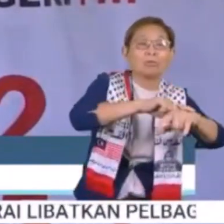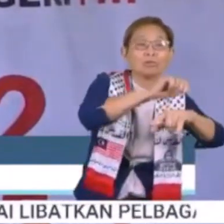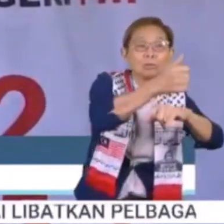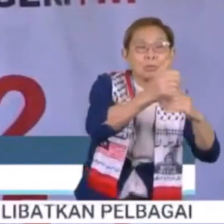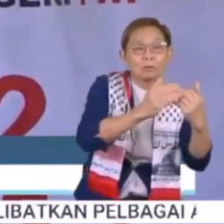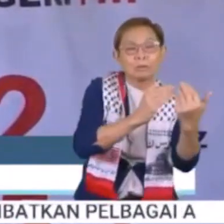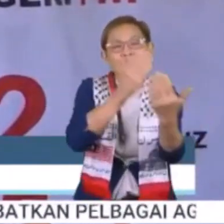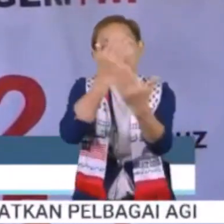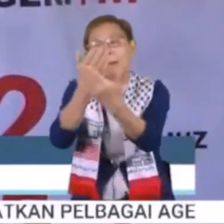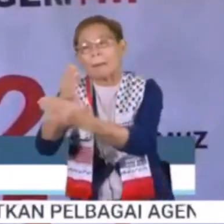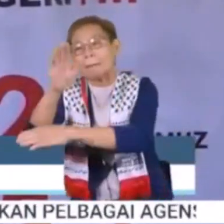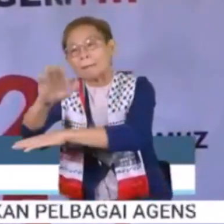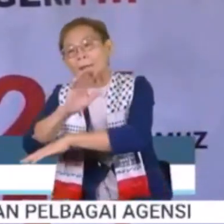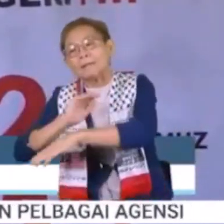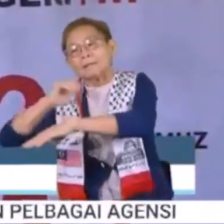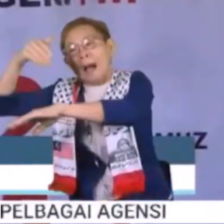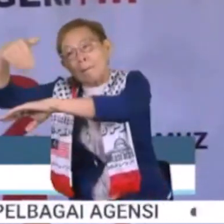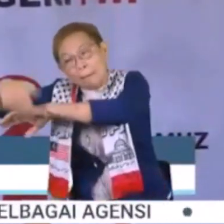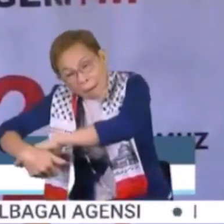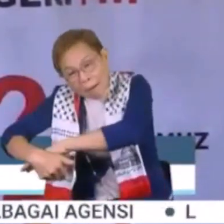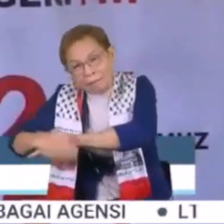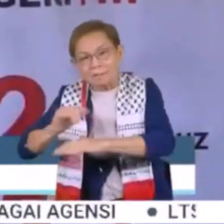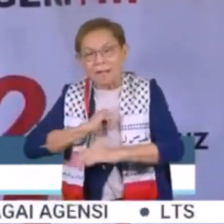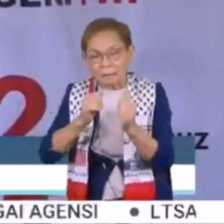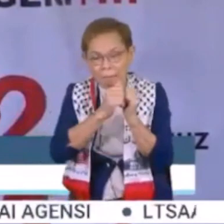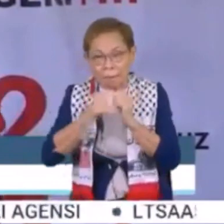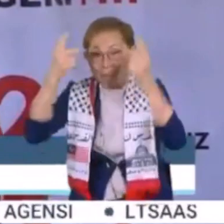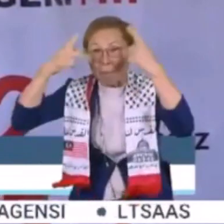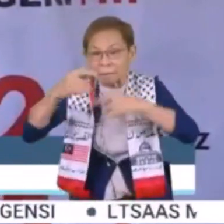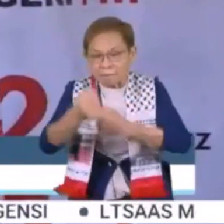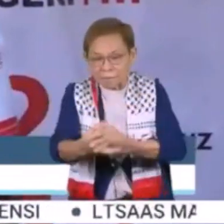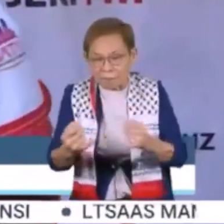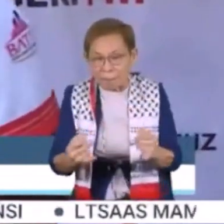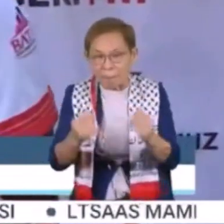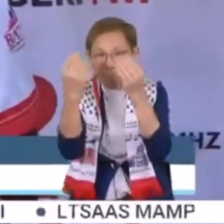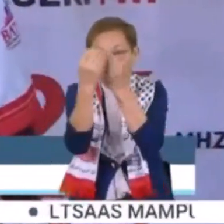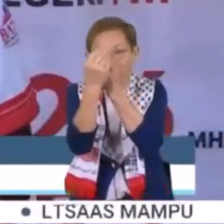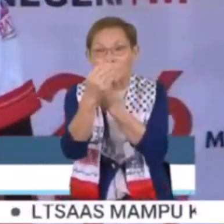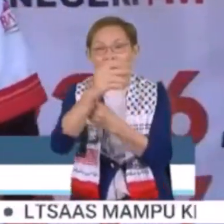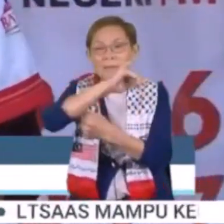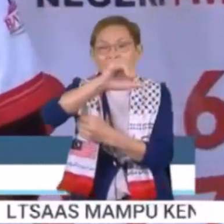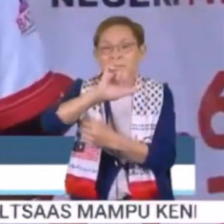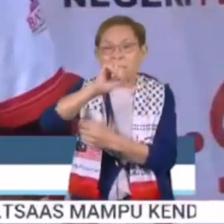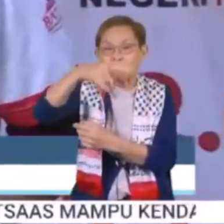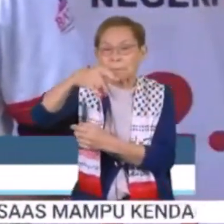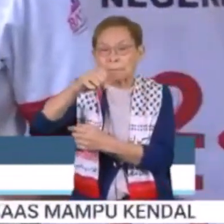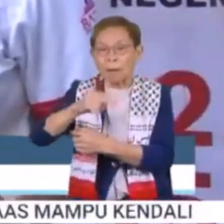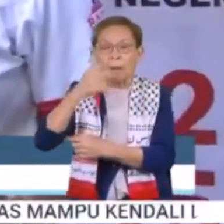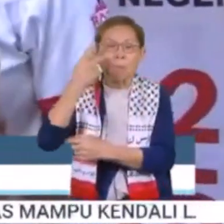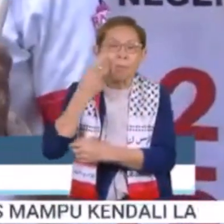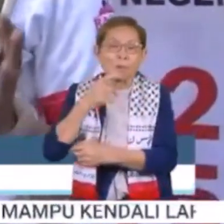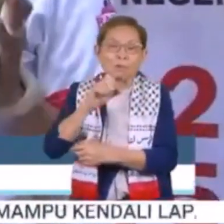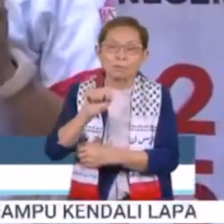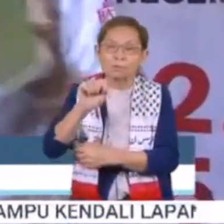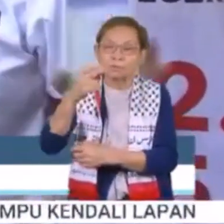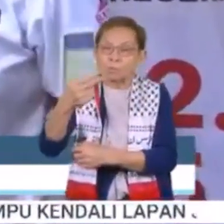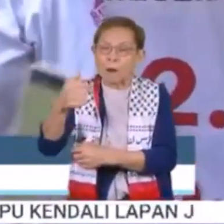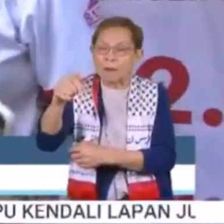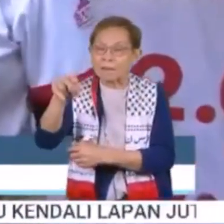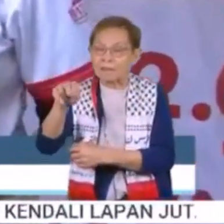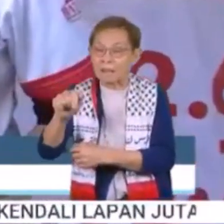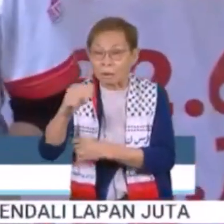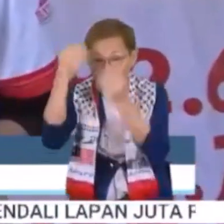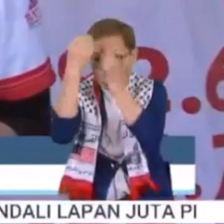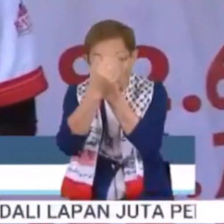ke petang ini hinggalah ke malam nanti. Dan untuk itu saya nak bersama-sama dengan Pengarah Jabatan Penyiaran Negeri Sembilan, Puan Suhana Suratman, untuk kita